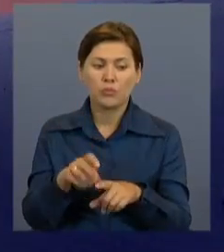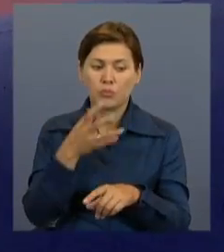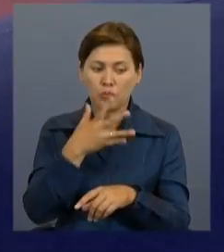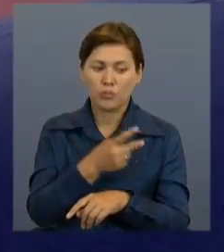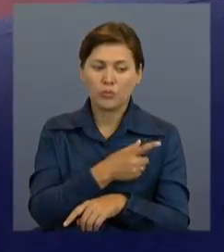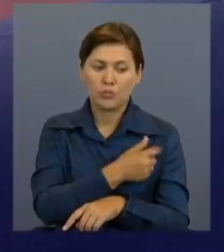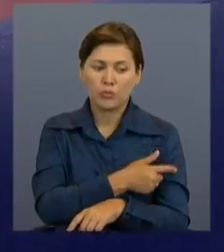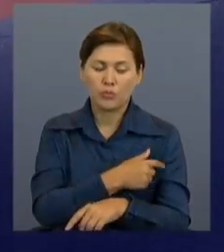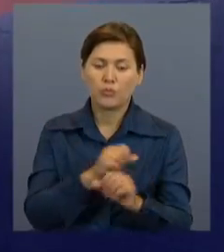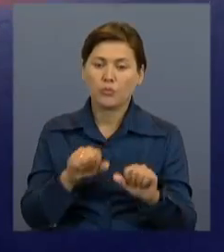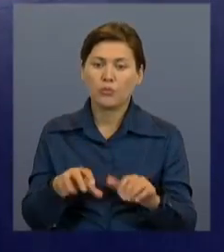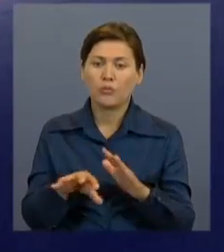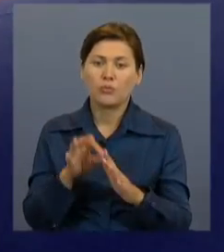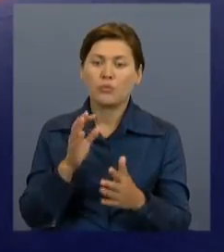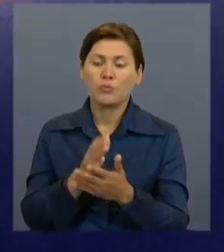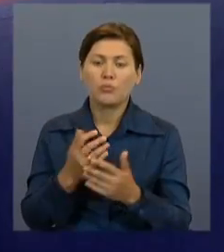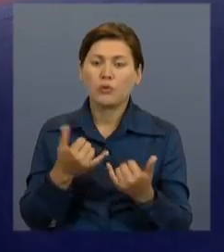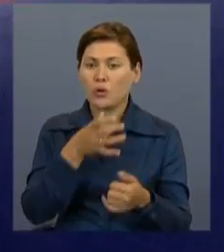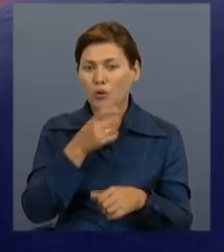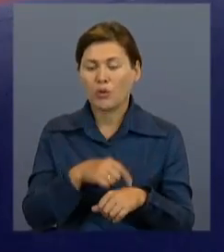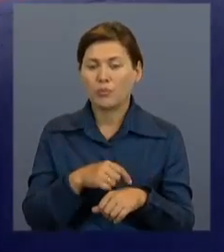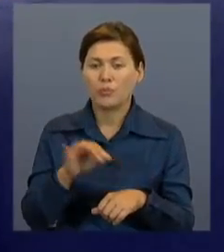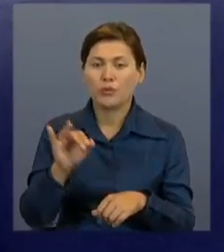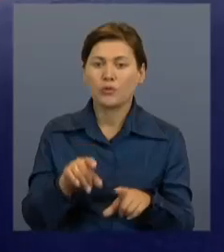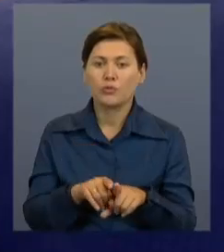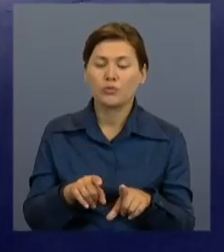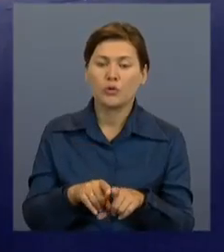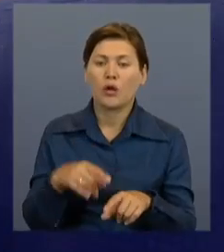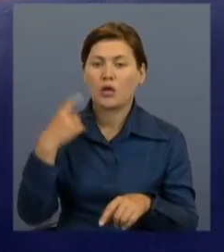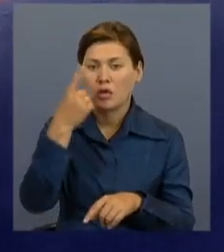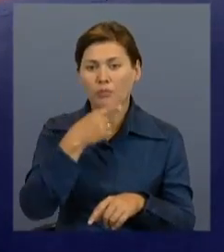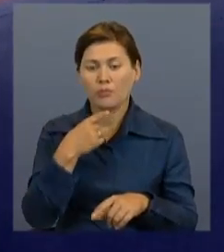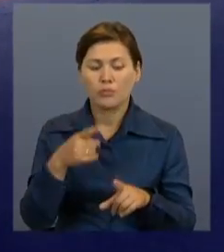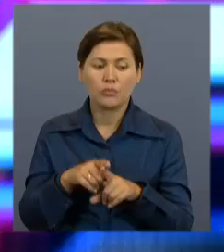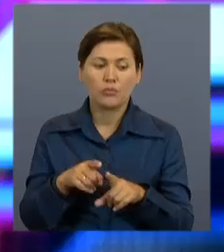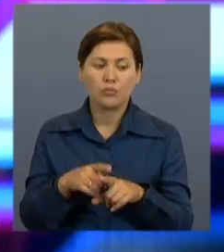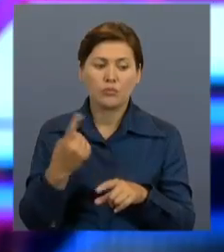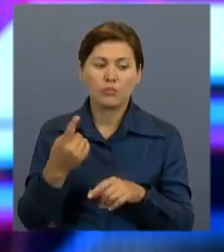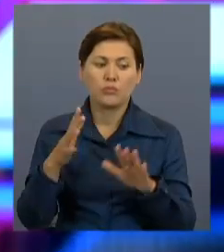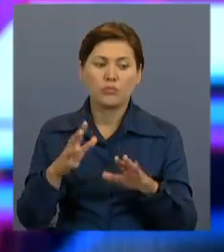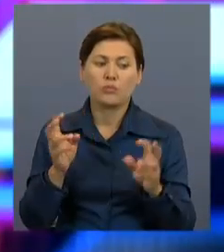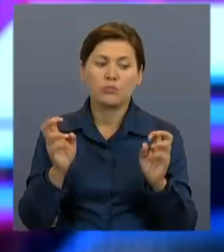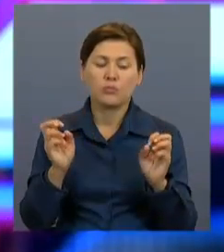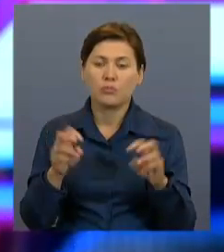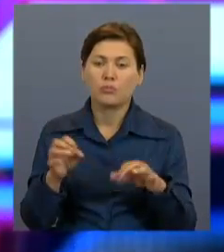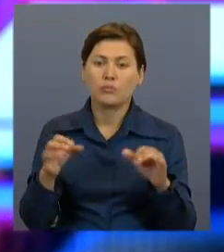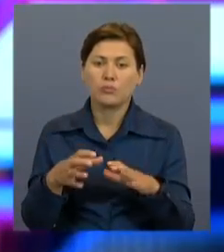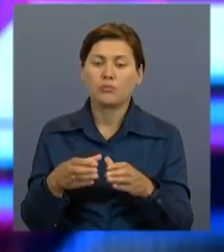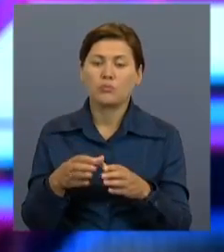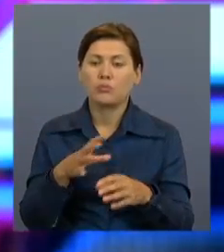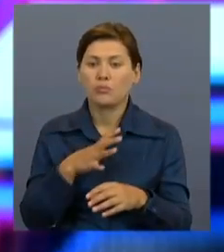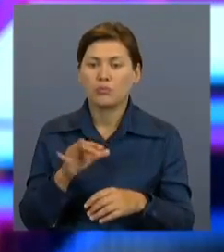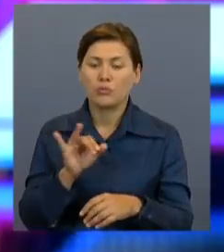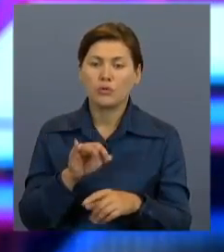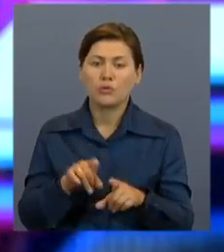дәрігерді таңдауына мүмкіндік алды. Бүгінгі таңда бұл жеке медицина... Бұл жерге шоғырланып қалмай ма енді ол? Жоқ, бұл жерге шоғырланып